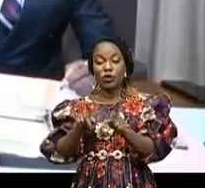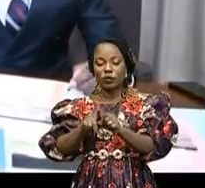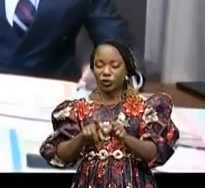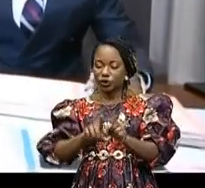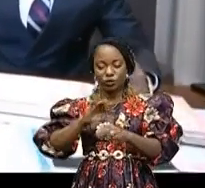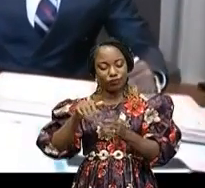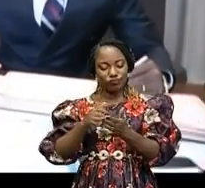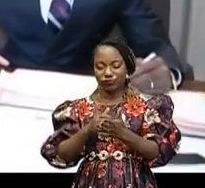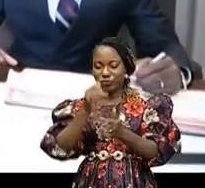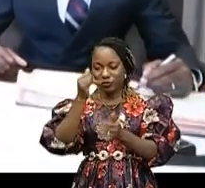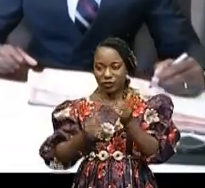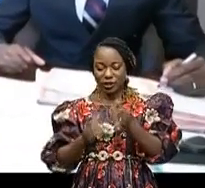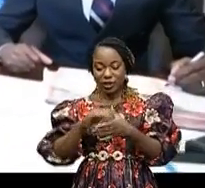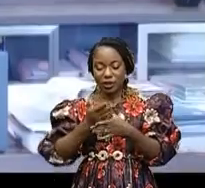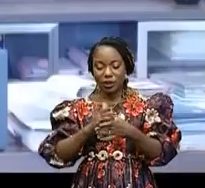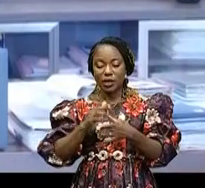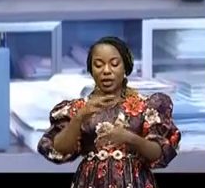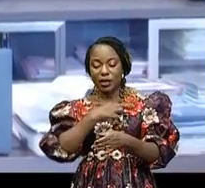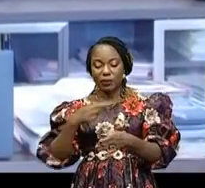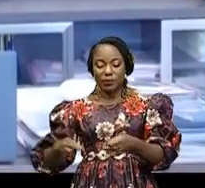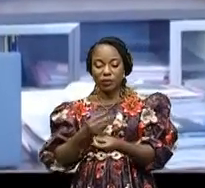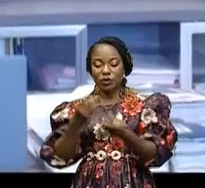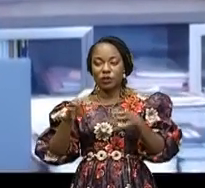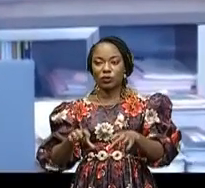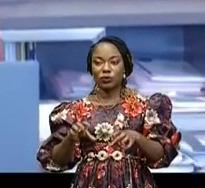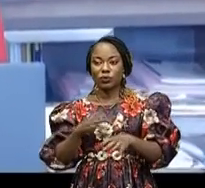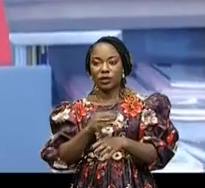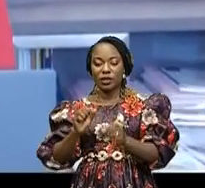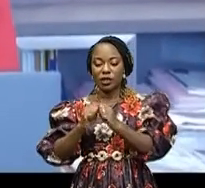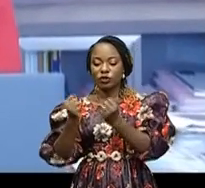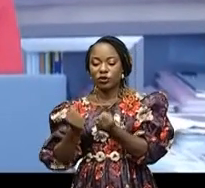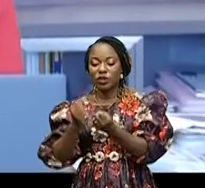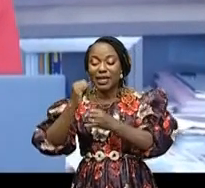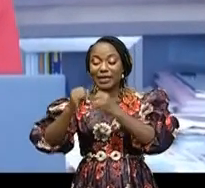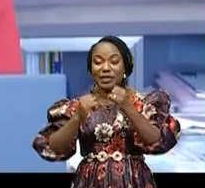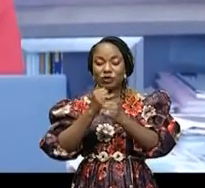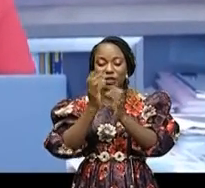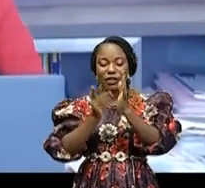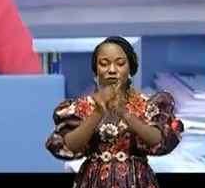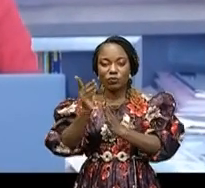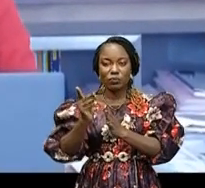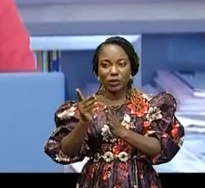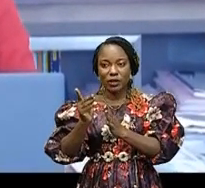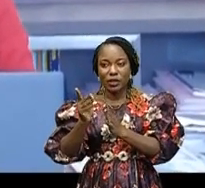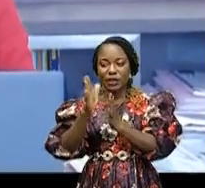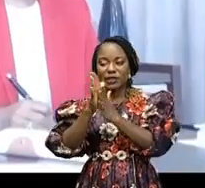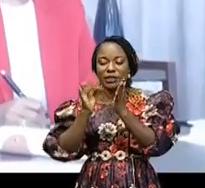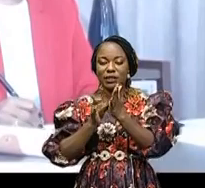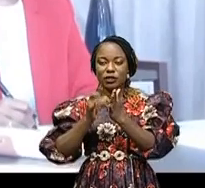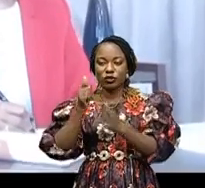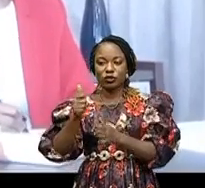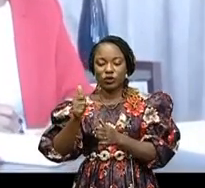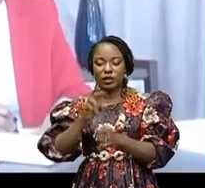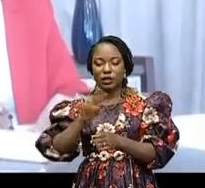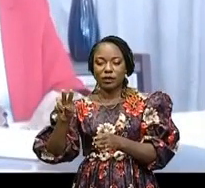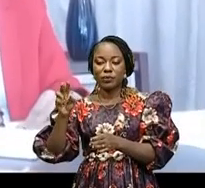été conclu entre la République démocratique du Congo et l'Association internationale de développement le 17 juillet